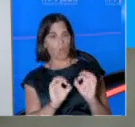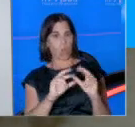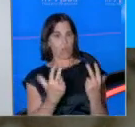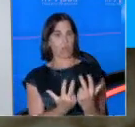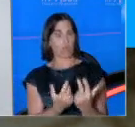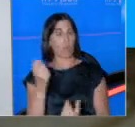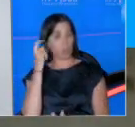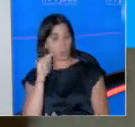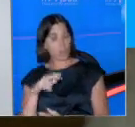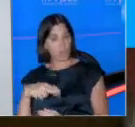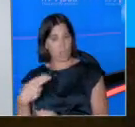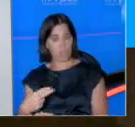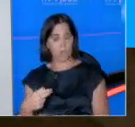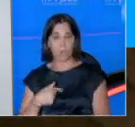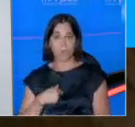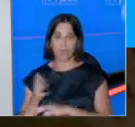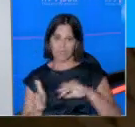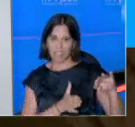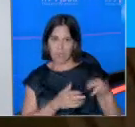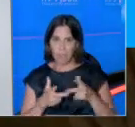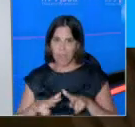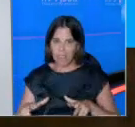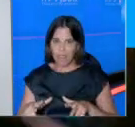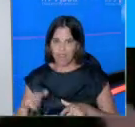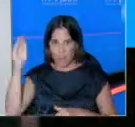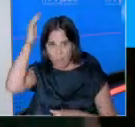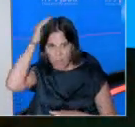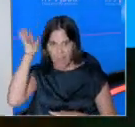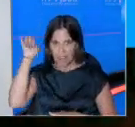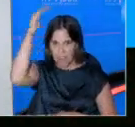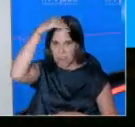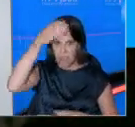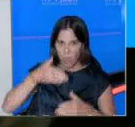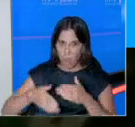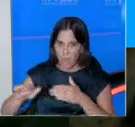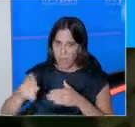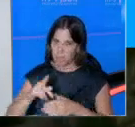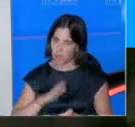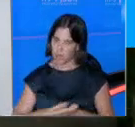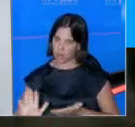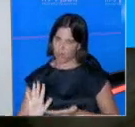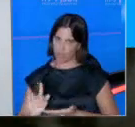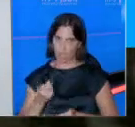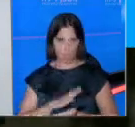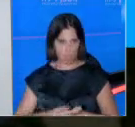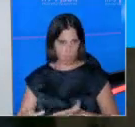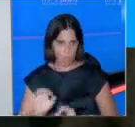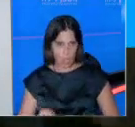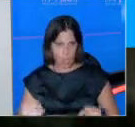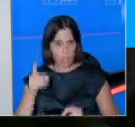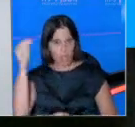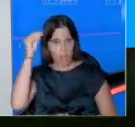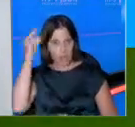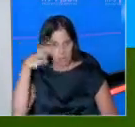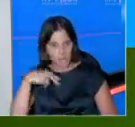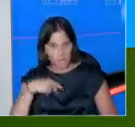לעצמי שהדבר הזה יהיה. אגב, הסיטואציה שבה נפתלי בנט ויאיר לפיד הולכים, היא לא פשוטה. היא לא פשוטה בכלל, צריך להבין